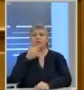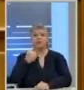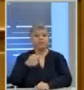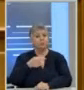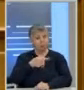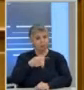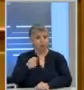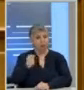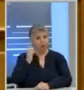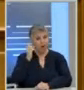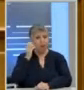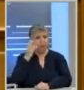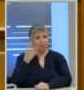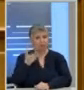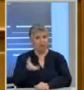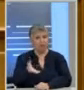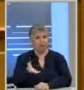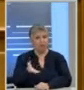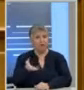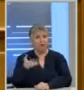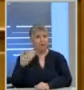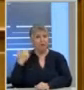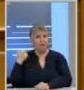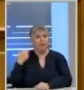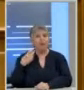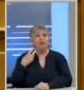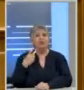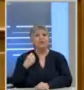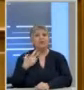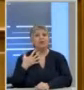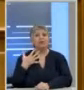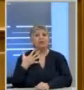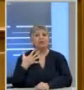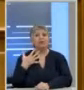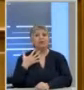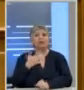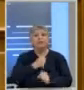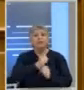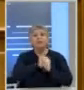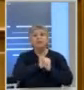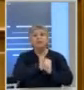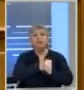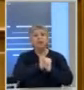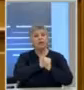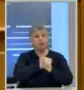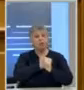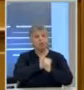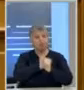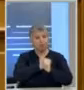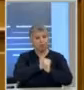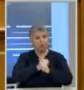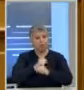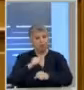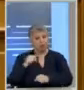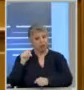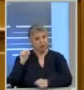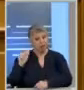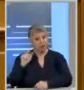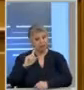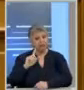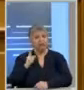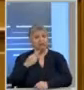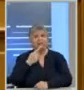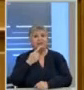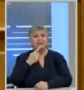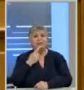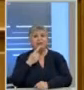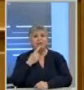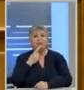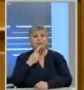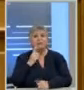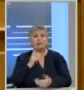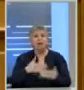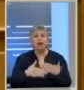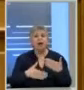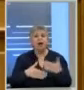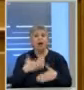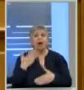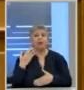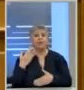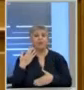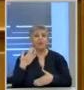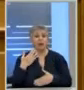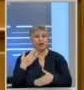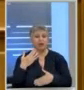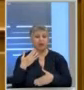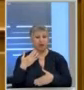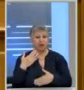τι δηλώνατε στις 25 Ιανουαρίου στη Θεσπίδα των Συντακτών. Εγώ δεν το έχω σε μεγένθυνση όπως ο κύριος